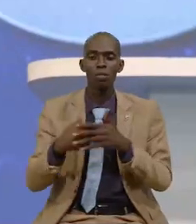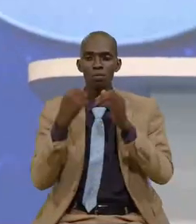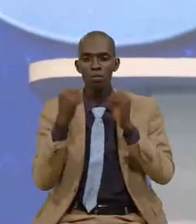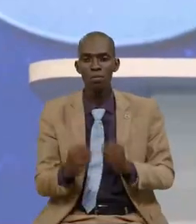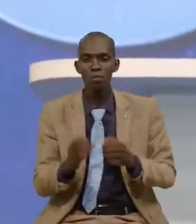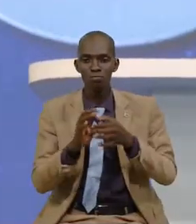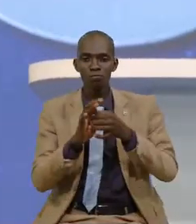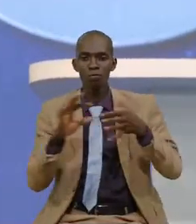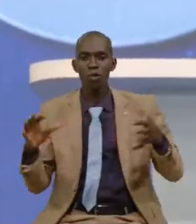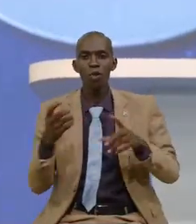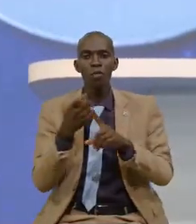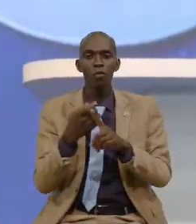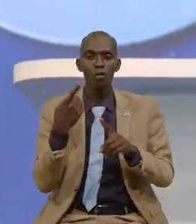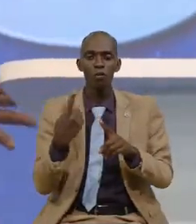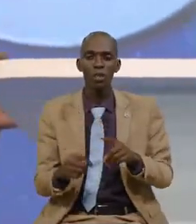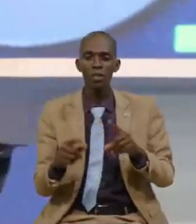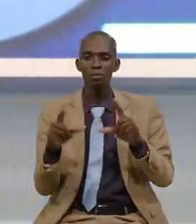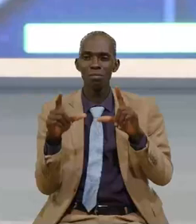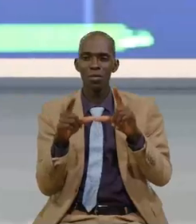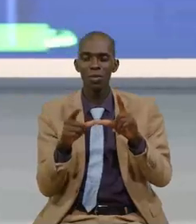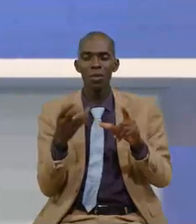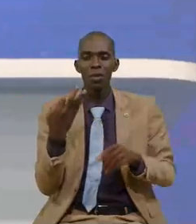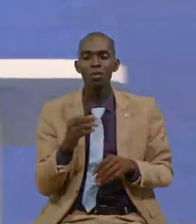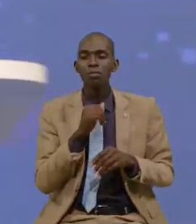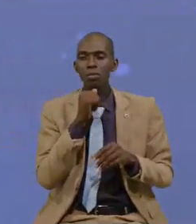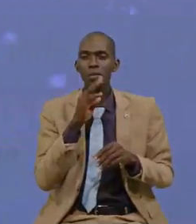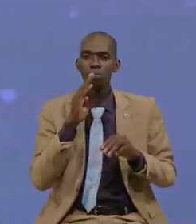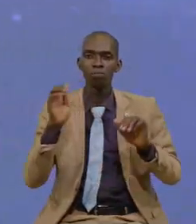du Tout-Puissant déliés de l'état